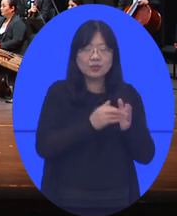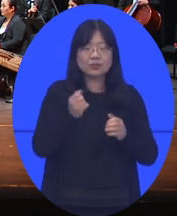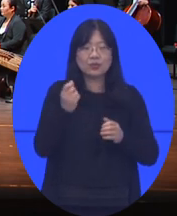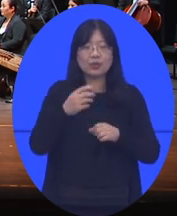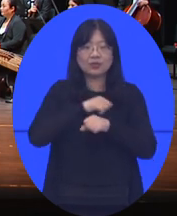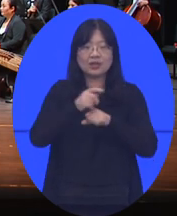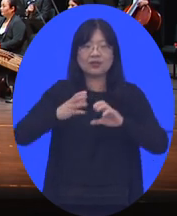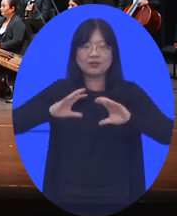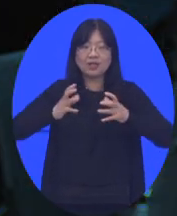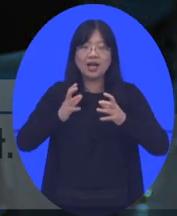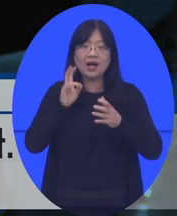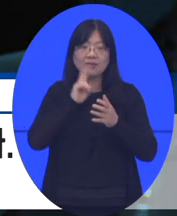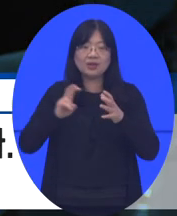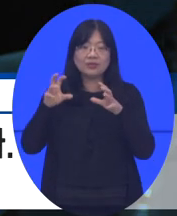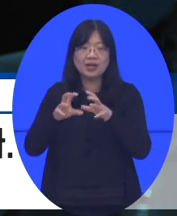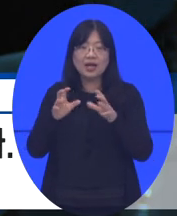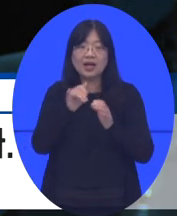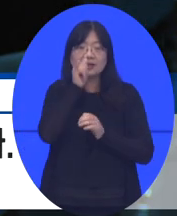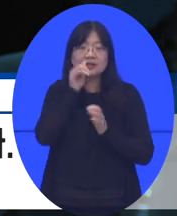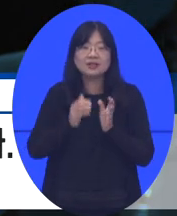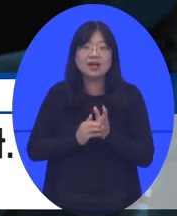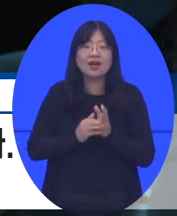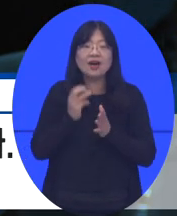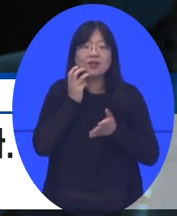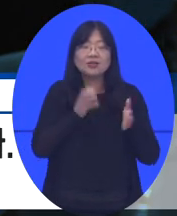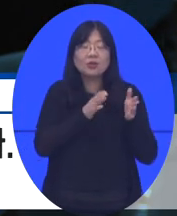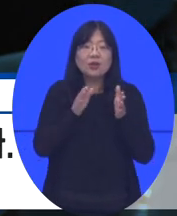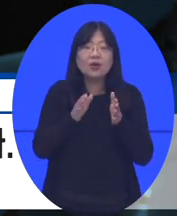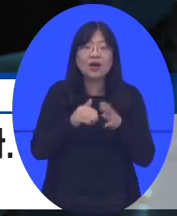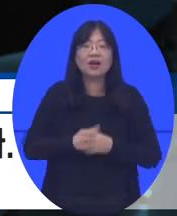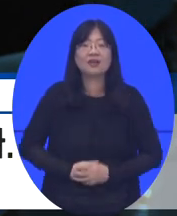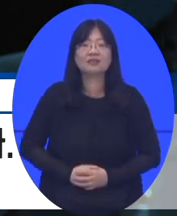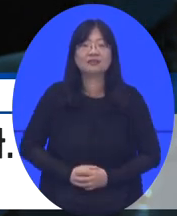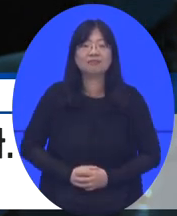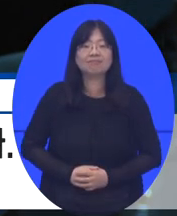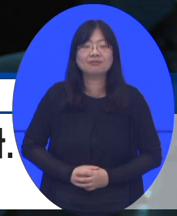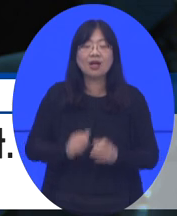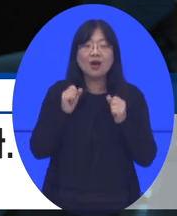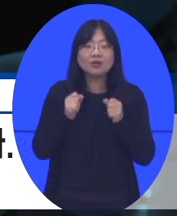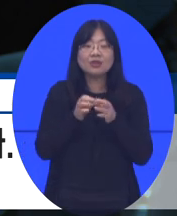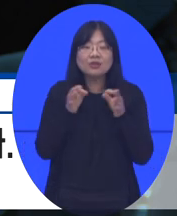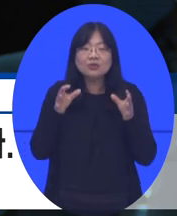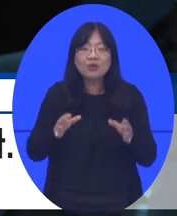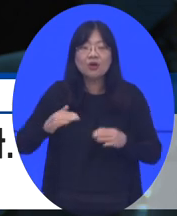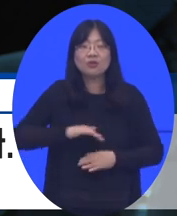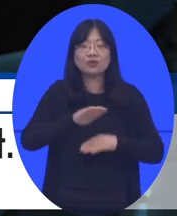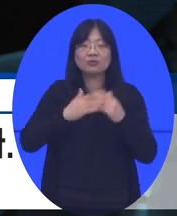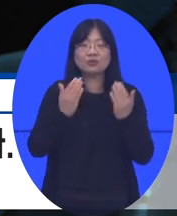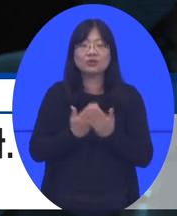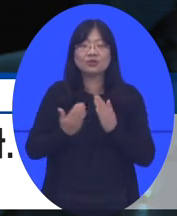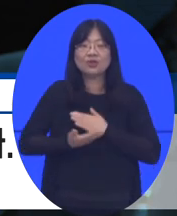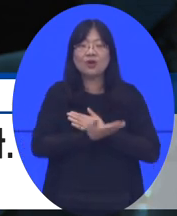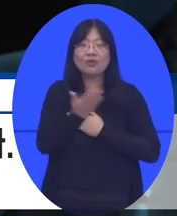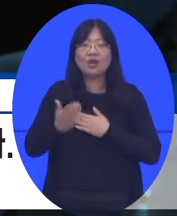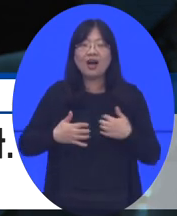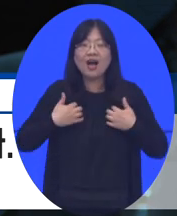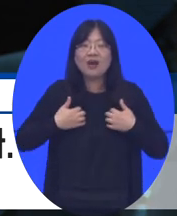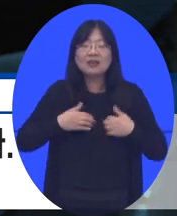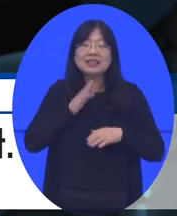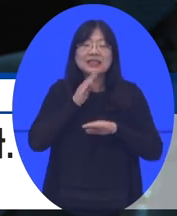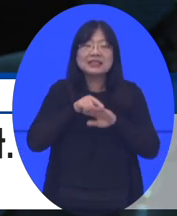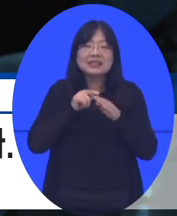공연이 진행됩니다. During your stay in 경기 province, we all welcome